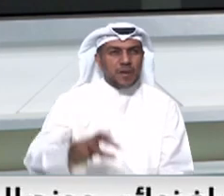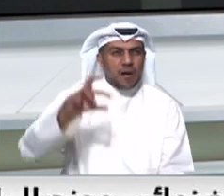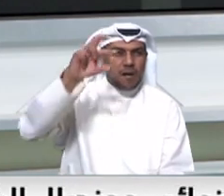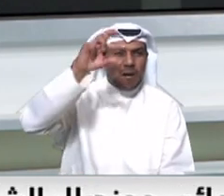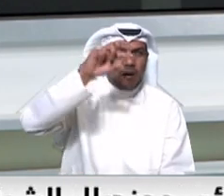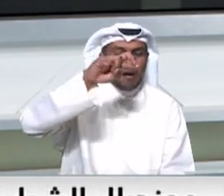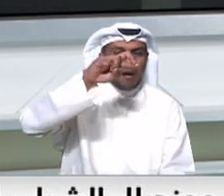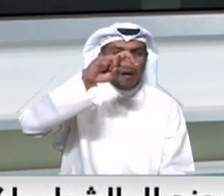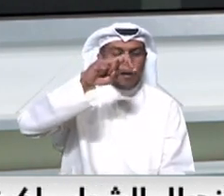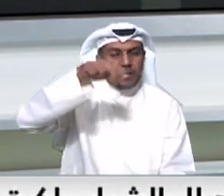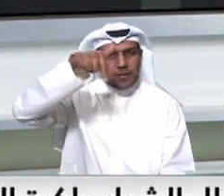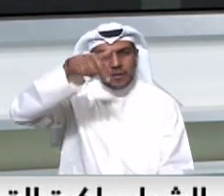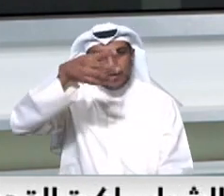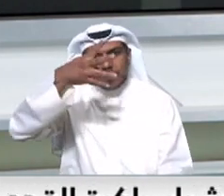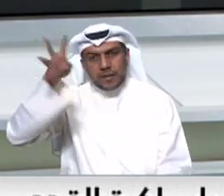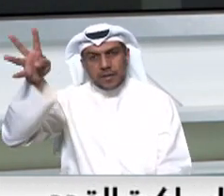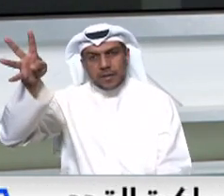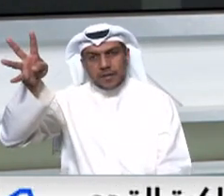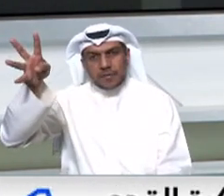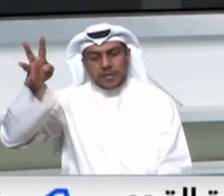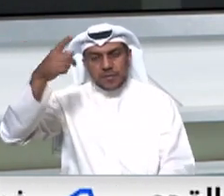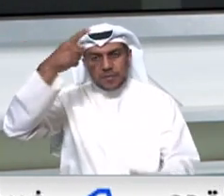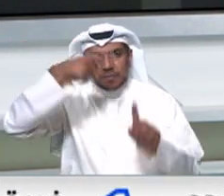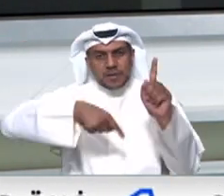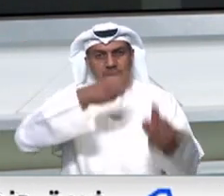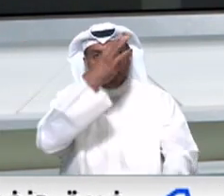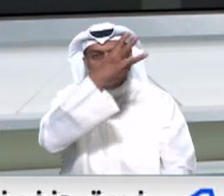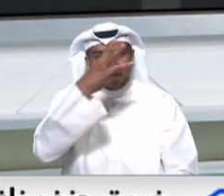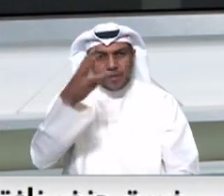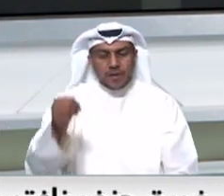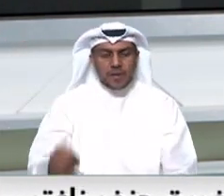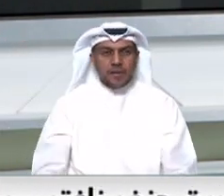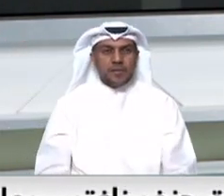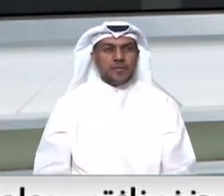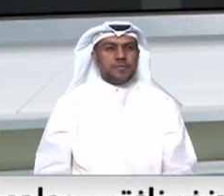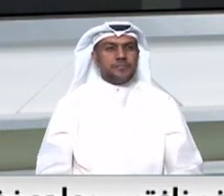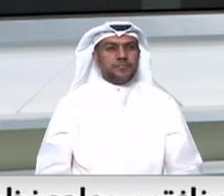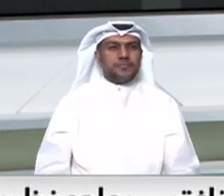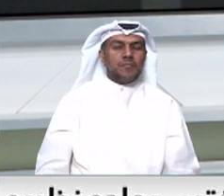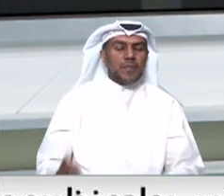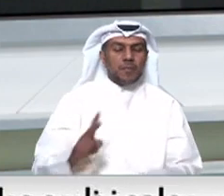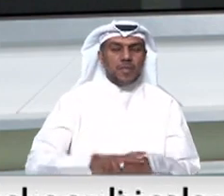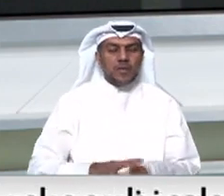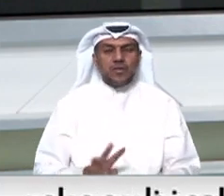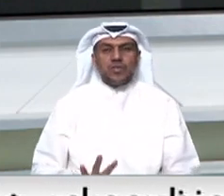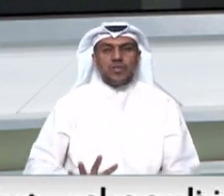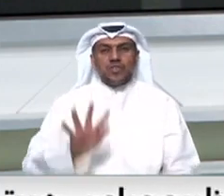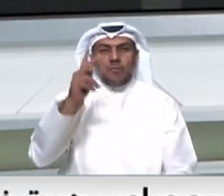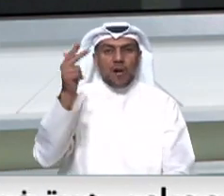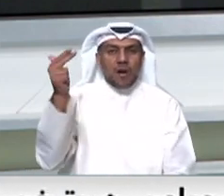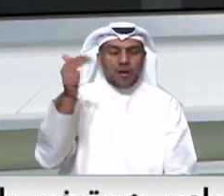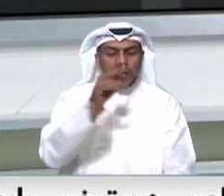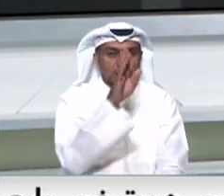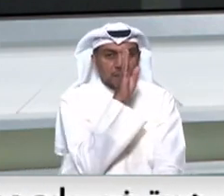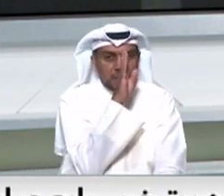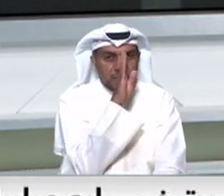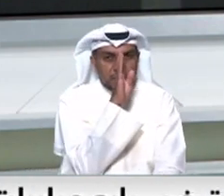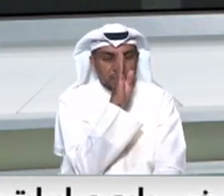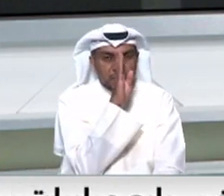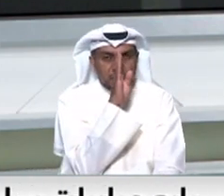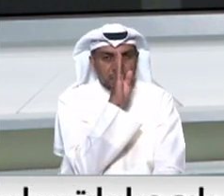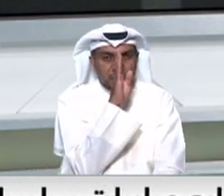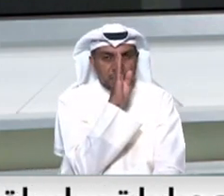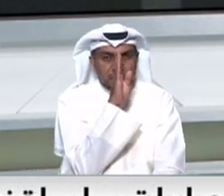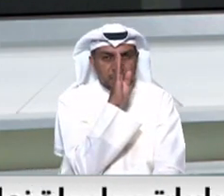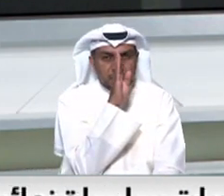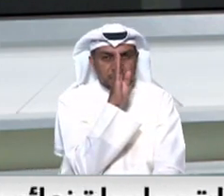تصل العظمى إلى 46، أما الصغرى 33 درجة مئوية، عودة للرياح الشمالية الغربية في يوم الأثنين وراح تستمر معنا